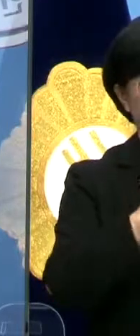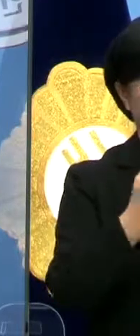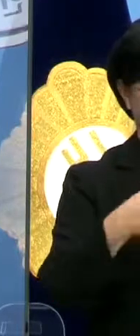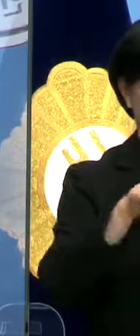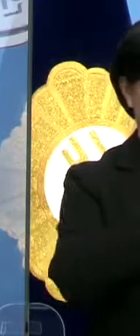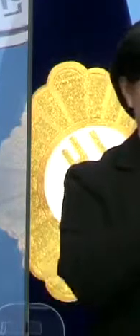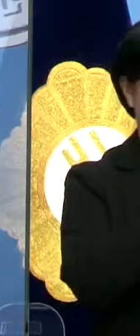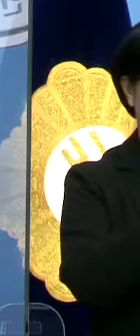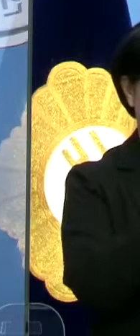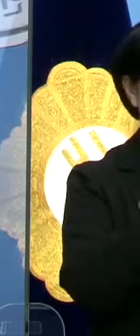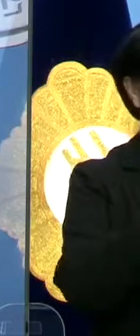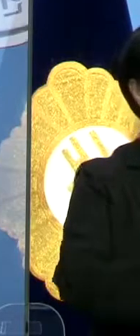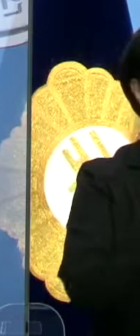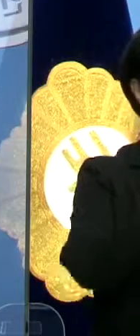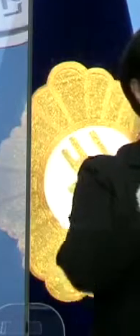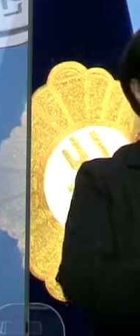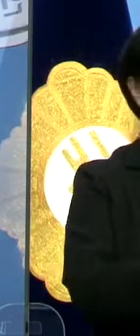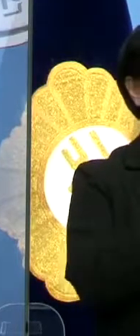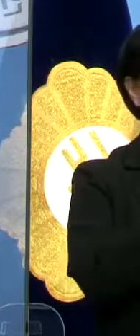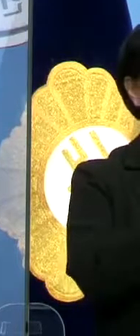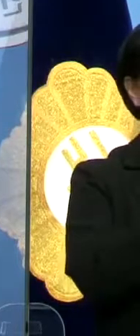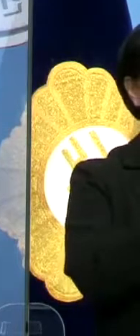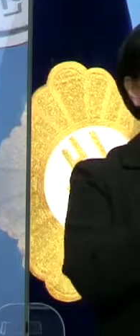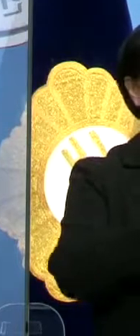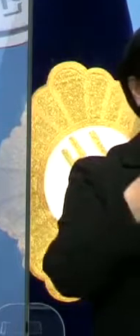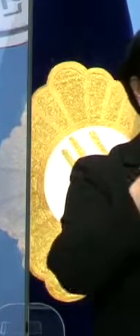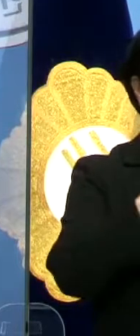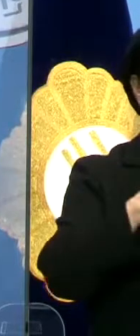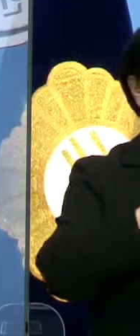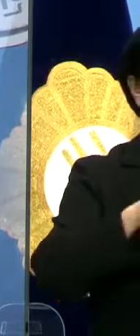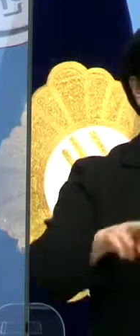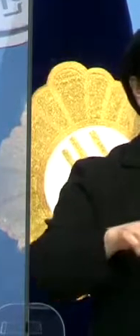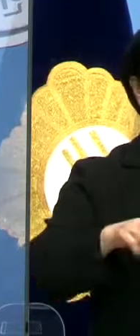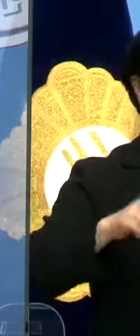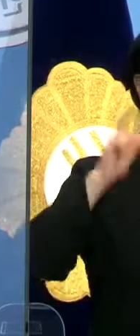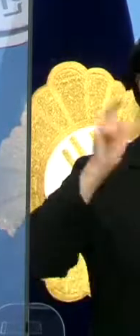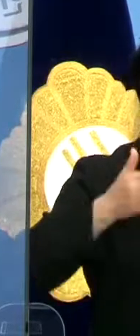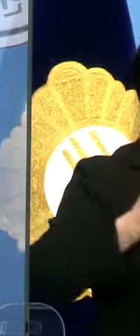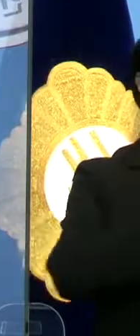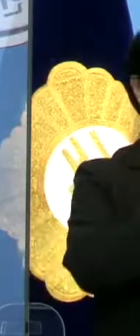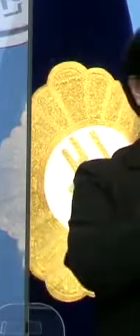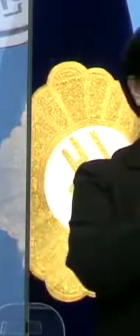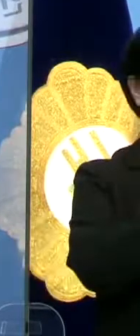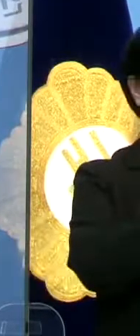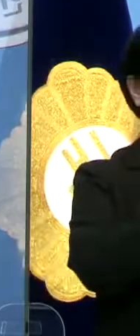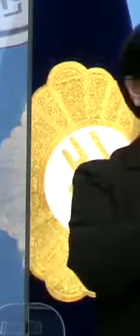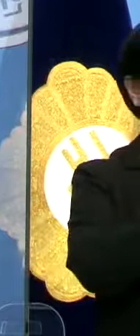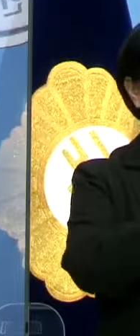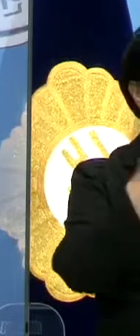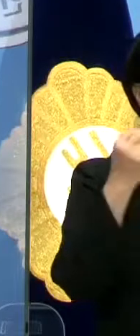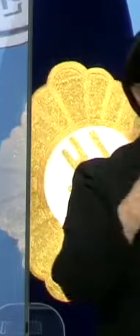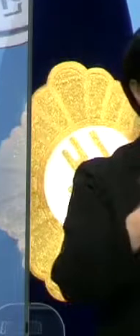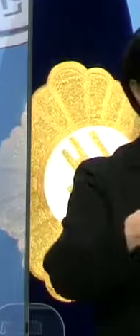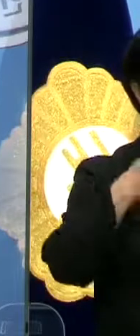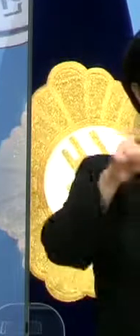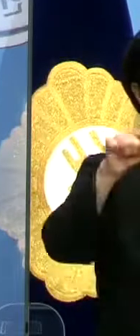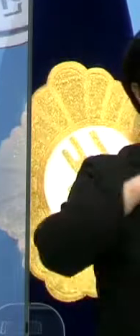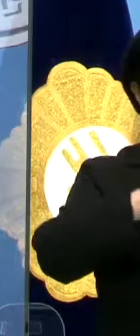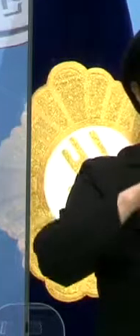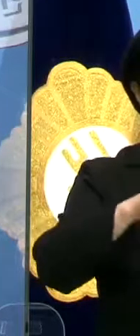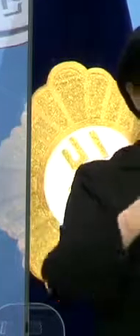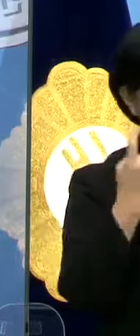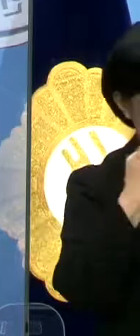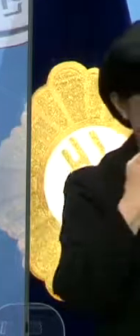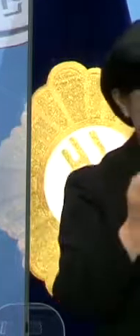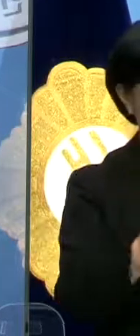더불어 민주당은 서울시장 후보 공천을 공천 결정을 철회할 것을 강력하게 촉구한다 아울러 자치구에서 견제